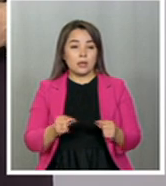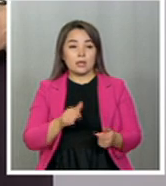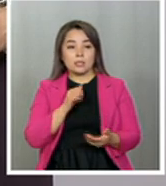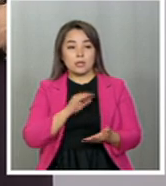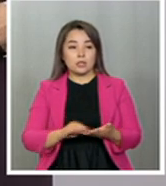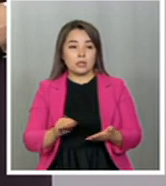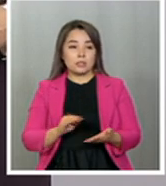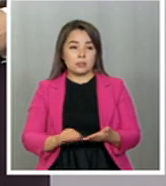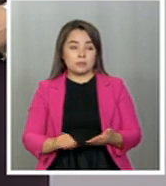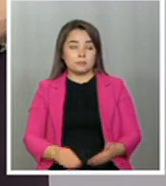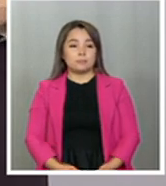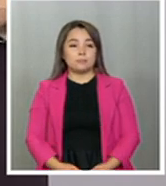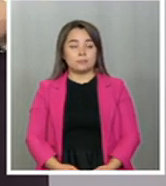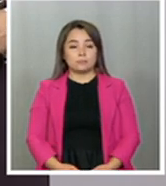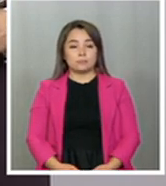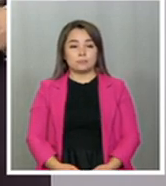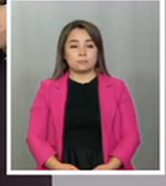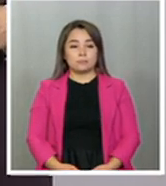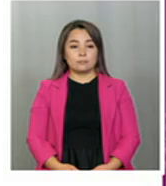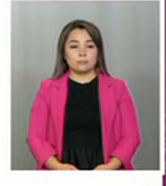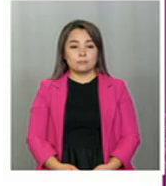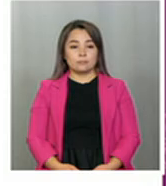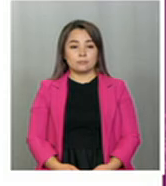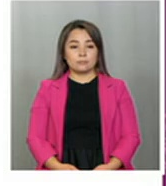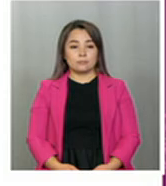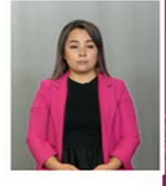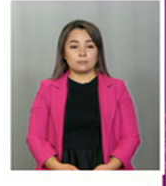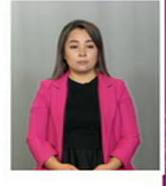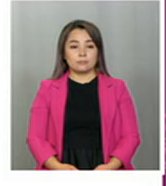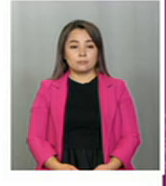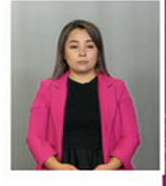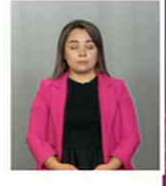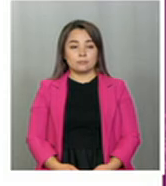көріңіздер. Тапсырманы орындауға уақыт беріледі.